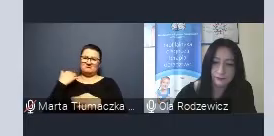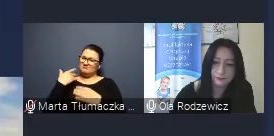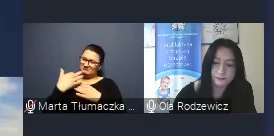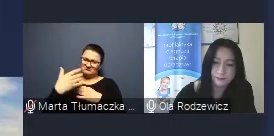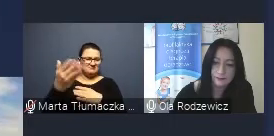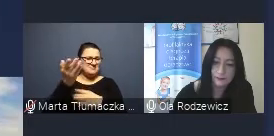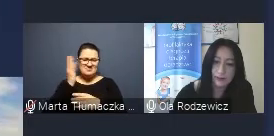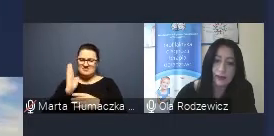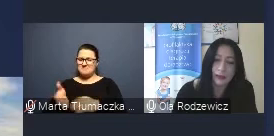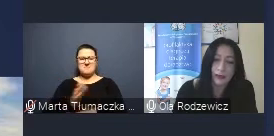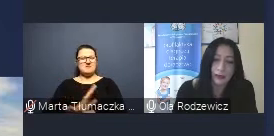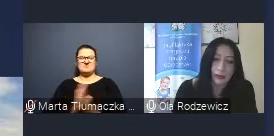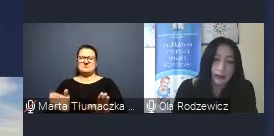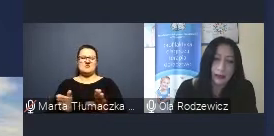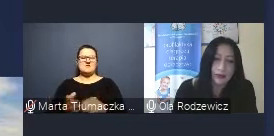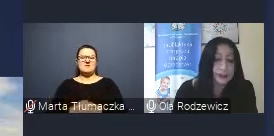zgody.